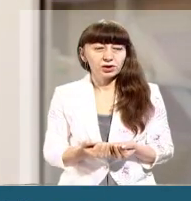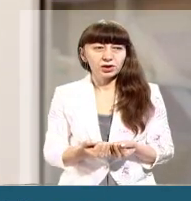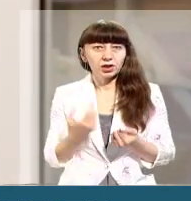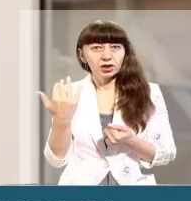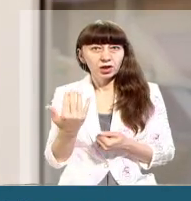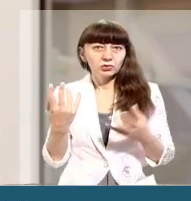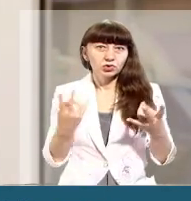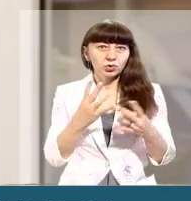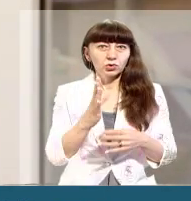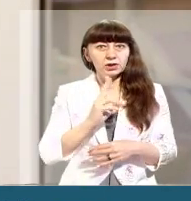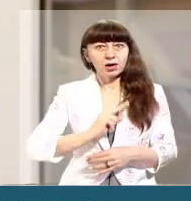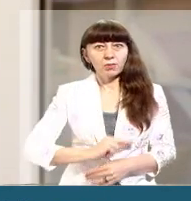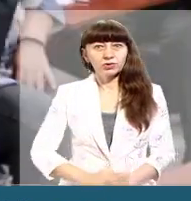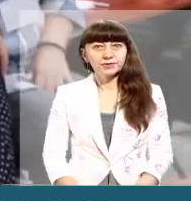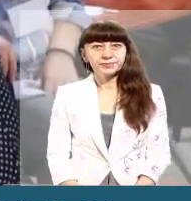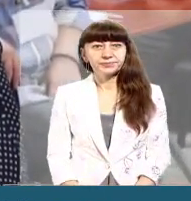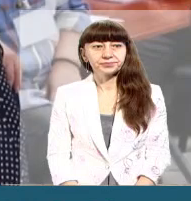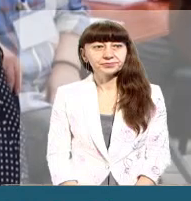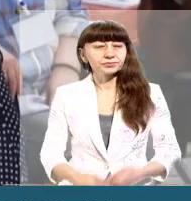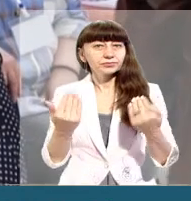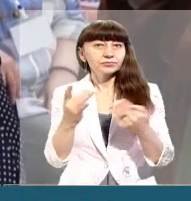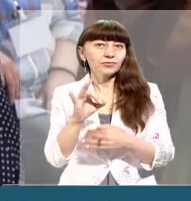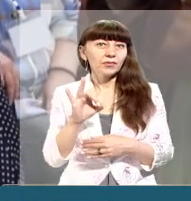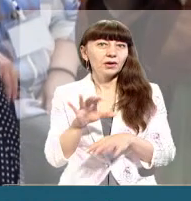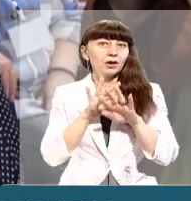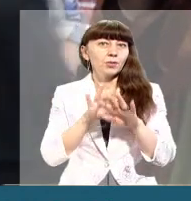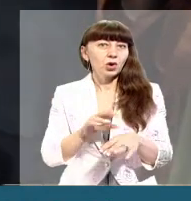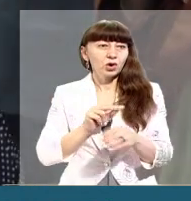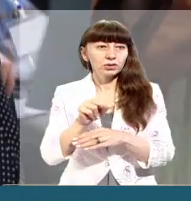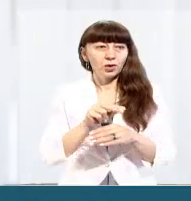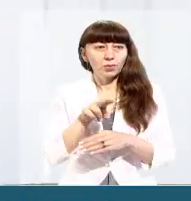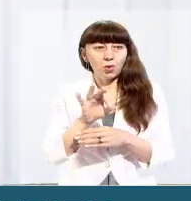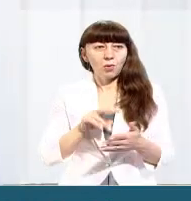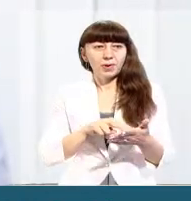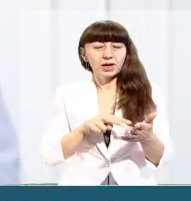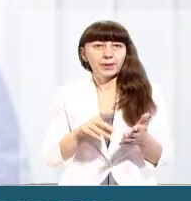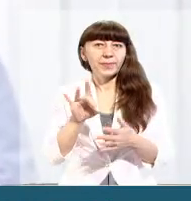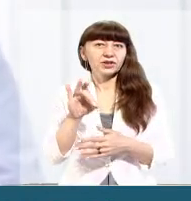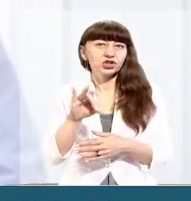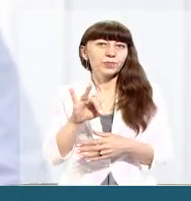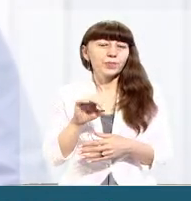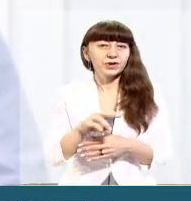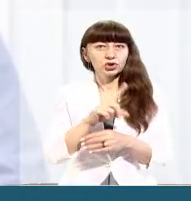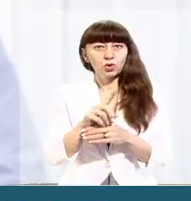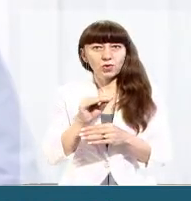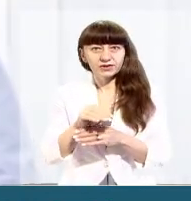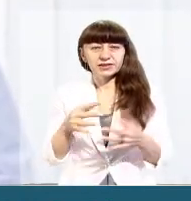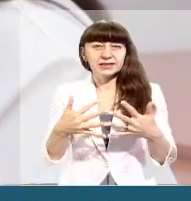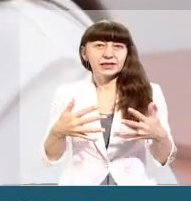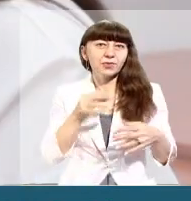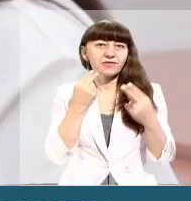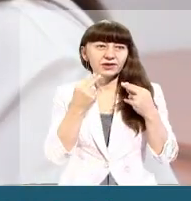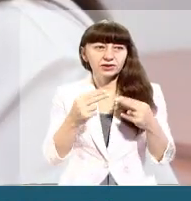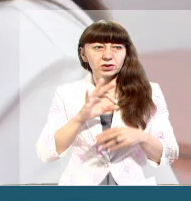им пригодятся для их дальнейшей работы. Сейчас в Академии проходят обучение по проектному менеджменту, чтобы внедрить систему